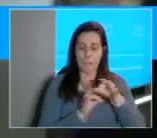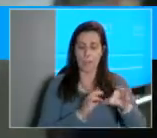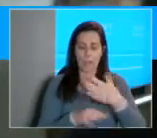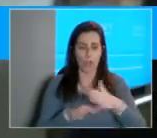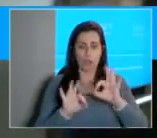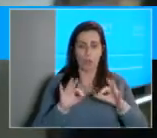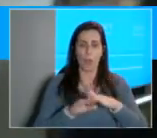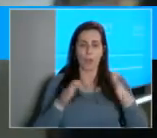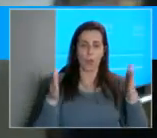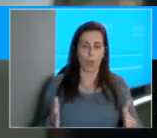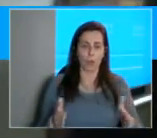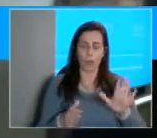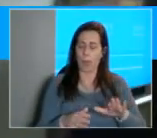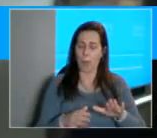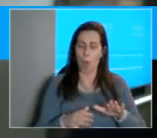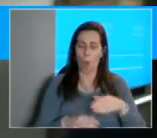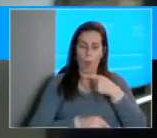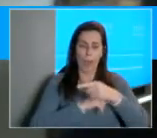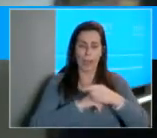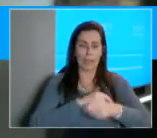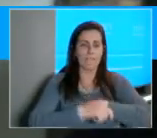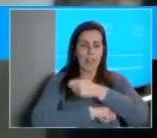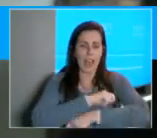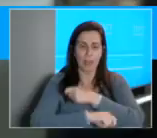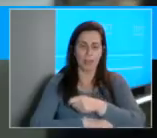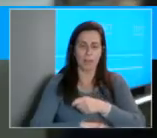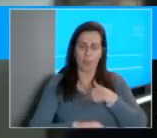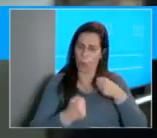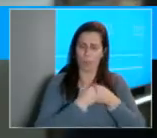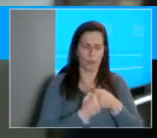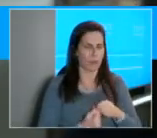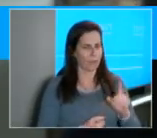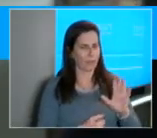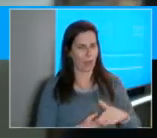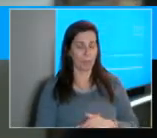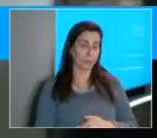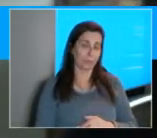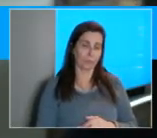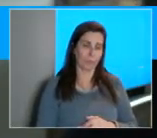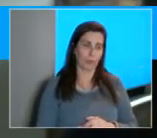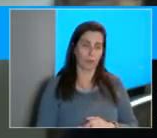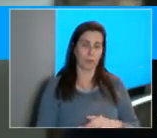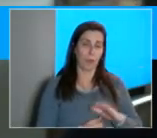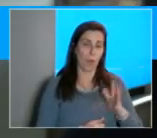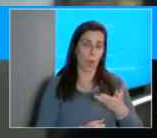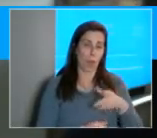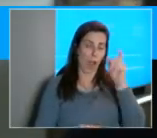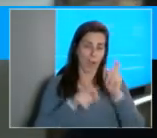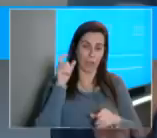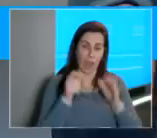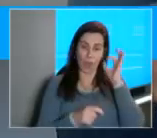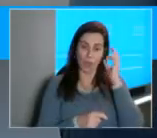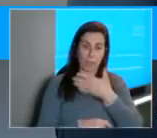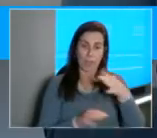שום דוכנים של רוכלות, כולל חב"ד. בכל מקום שנוכל, אנחנו ניאבק בהם. וגם אולי באנשים שמחלקות